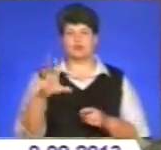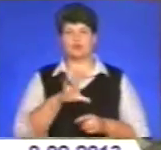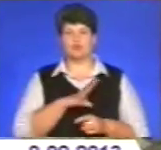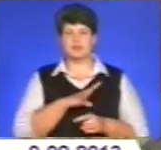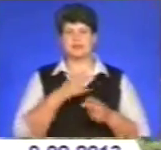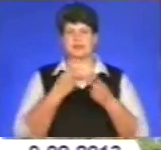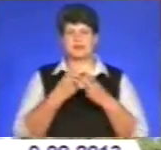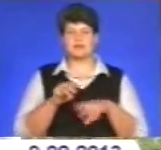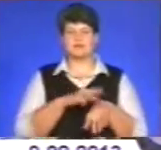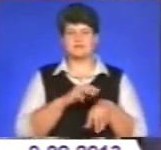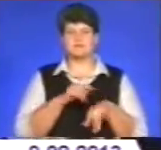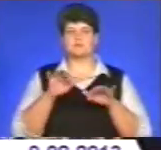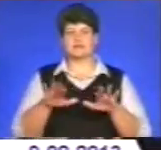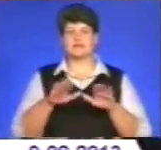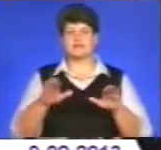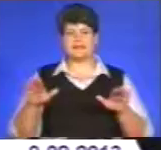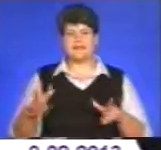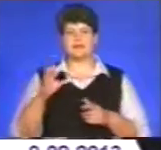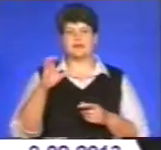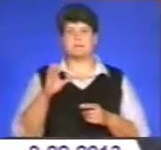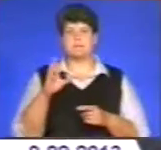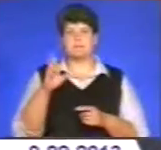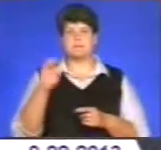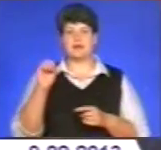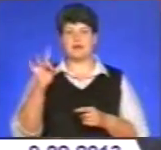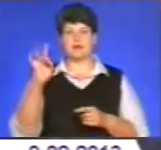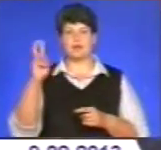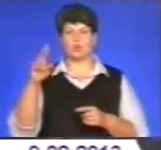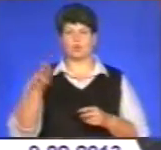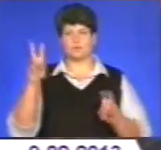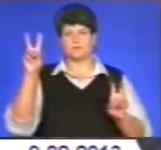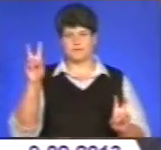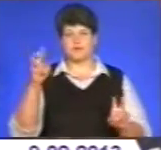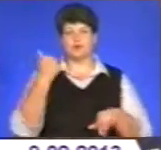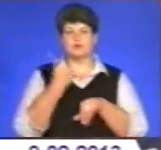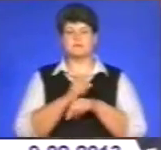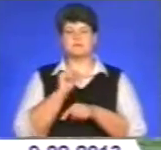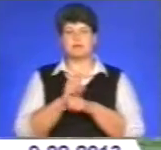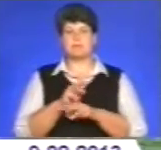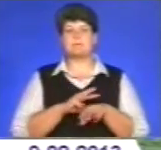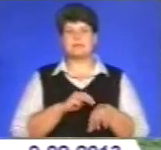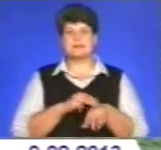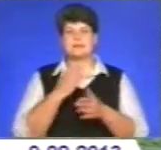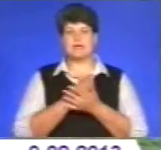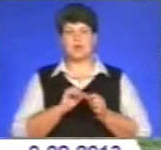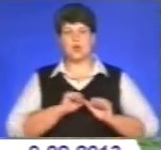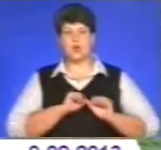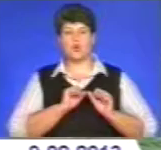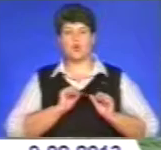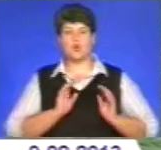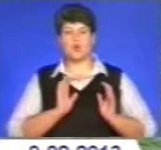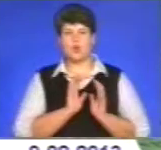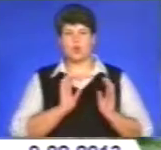кримінальної міліції у справах дітей та бійці спецпідрозділу міліції «Беркут». Основним завданням міліції є охорона громадського